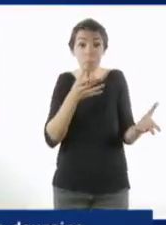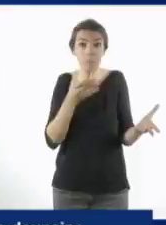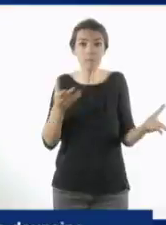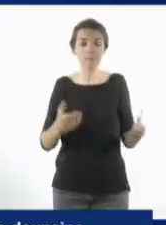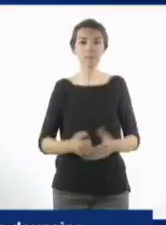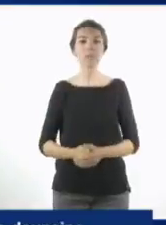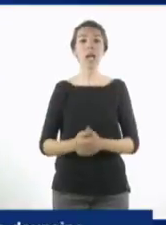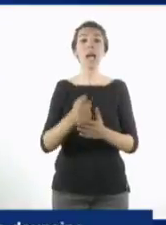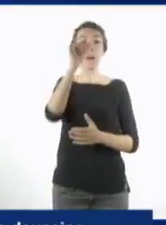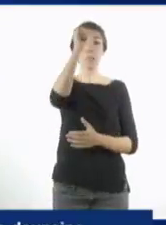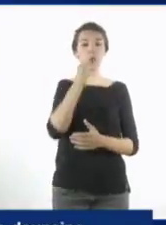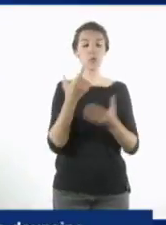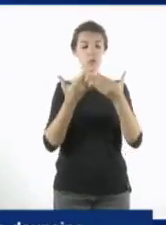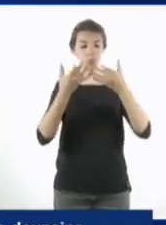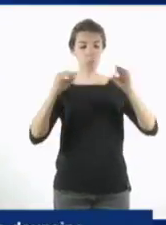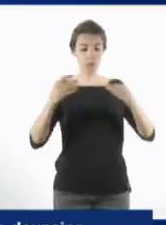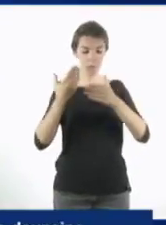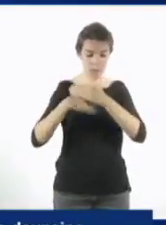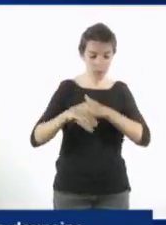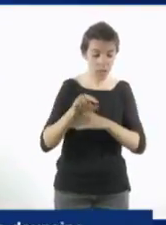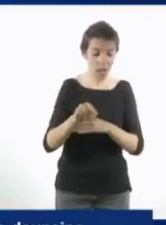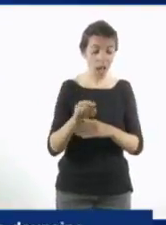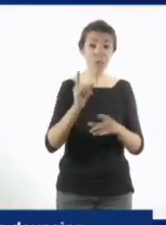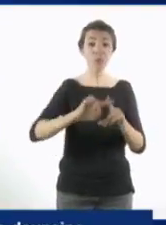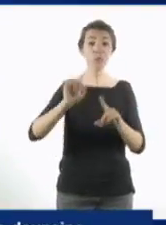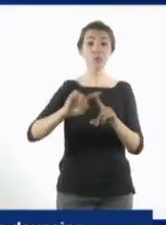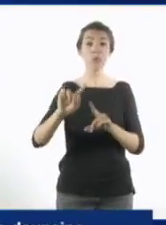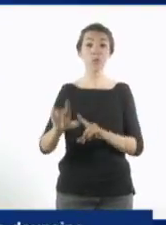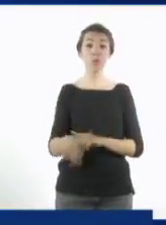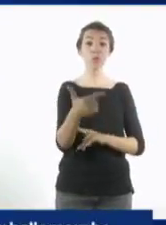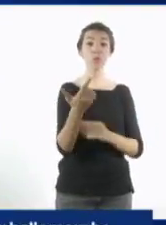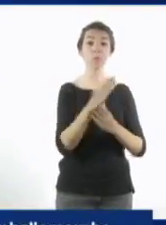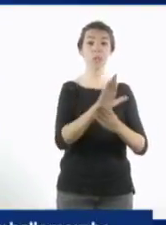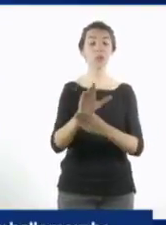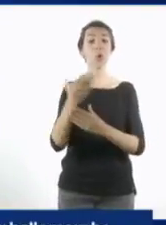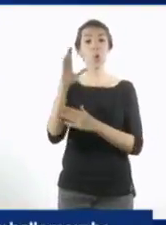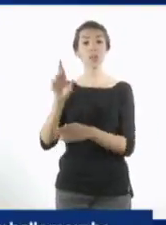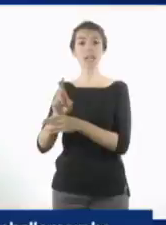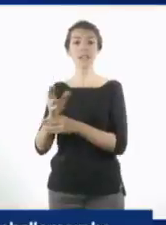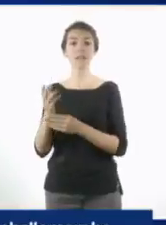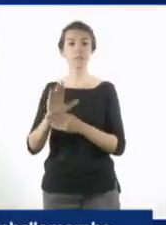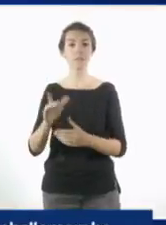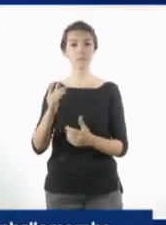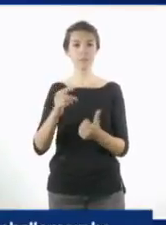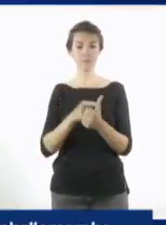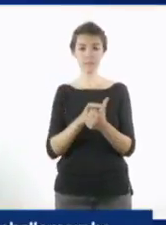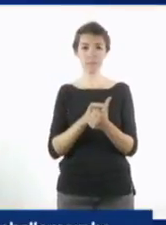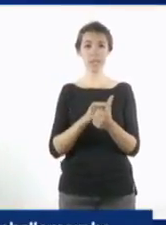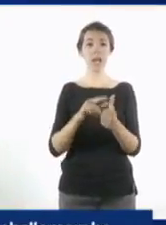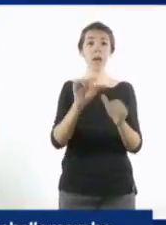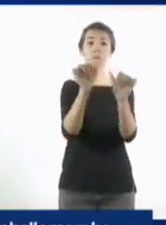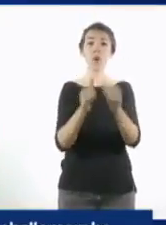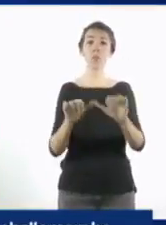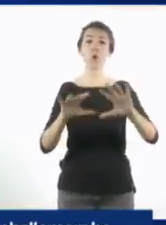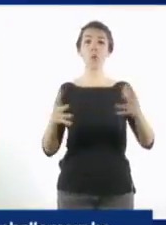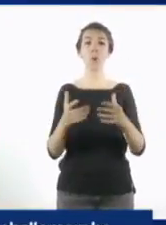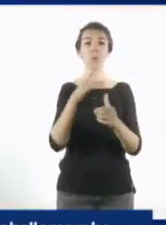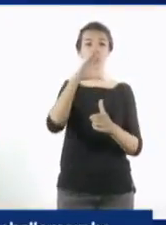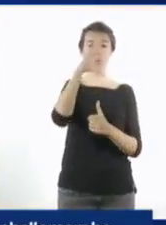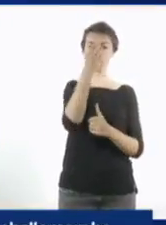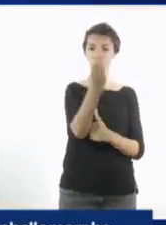Nouméa présente une douzaine de ces objets. D'autres dorment dans les réserves. casse-tête à bec d'oiseau, massue phallomorphe qui